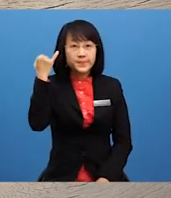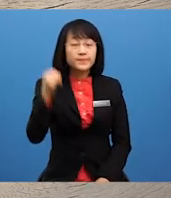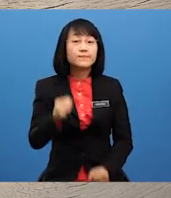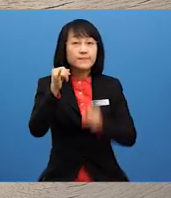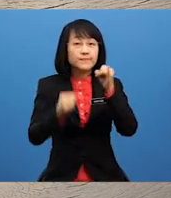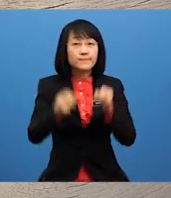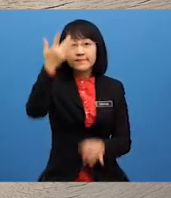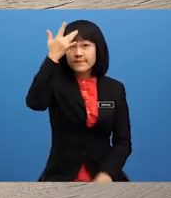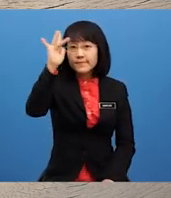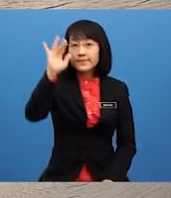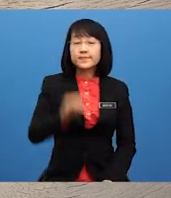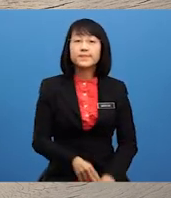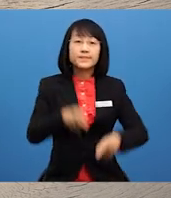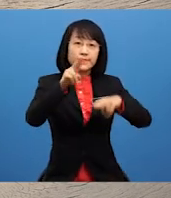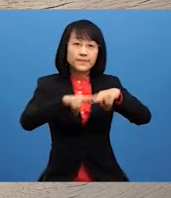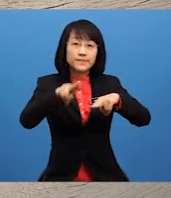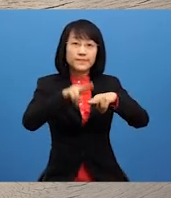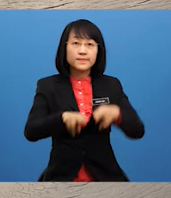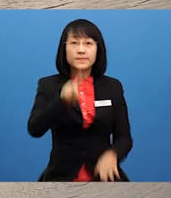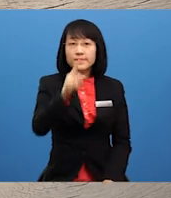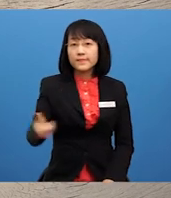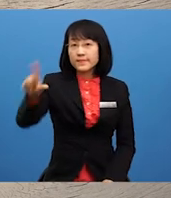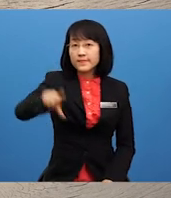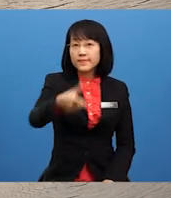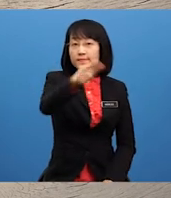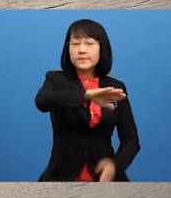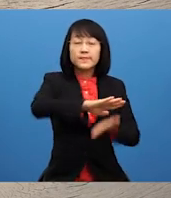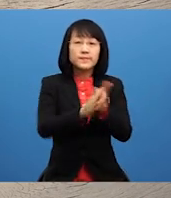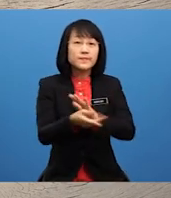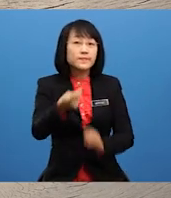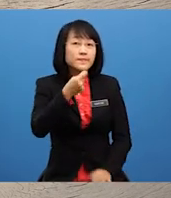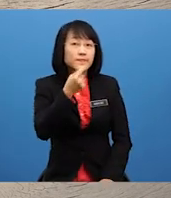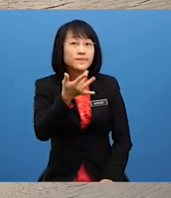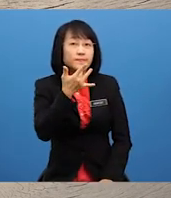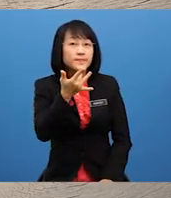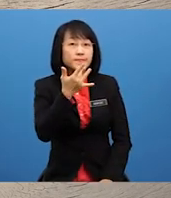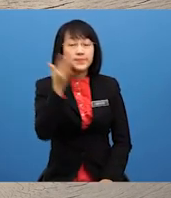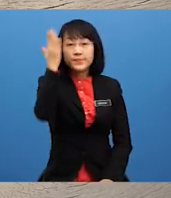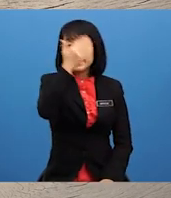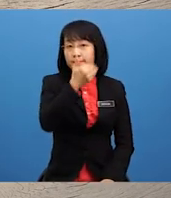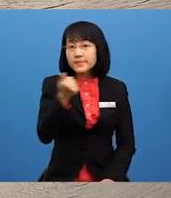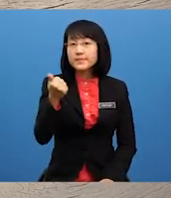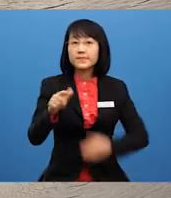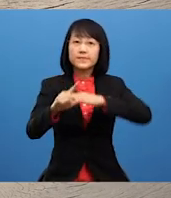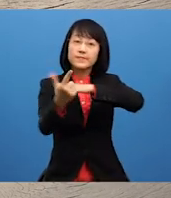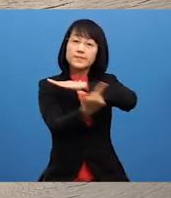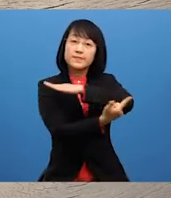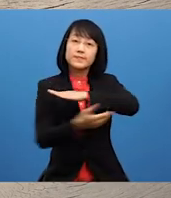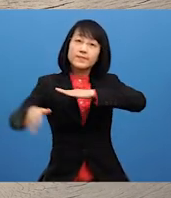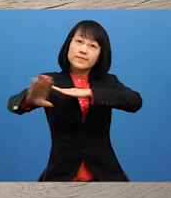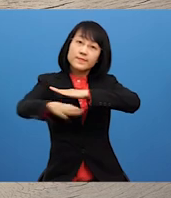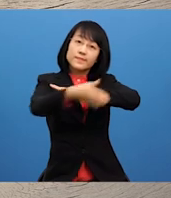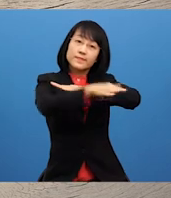jika berhikmah, garam selaut menjadi tawar. Cantik teluk pantainya